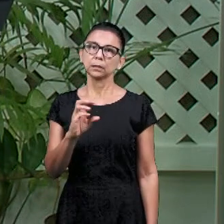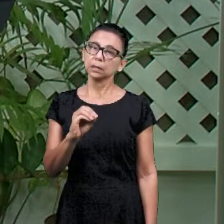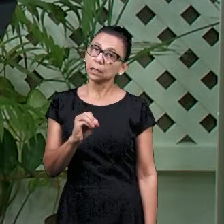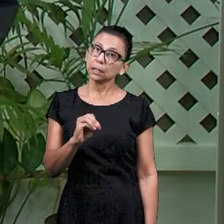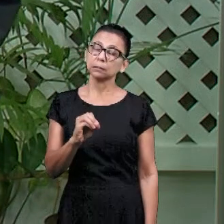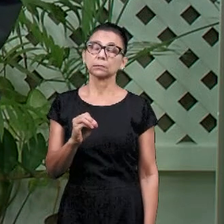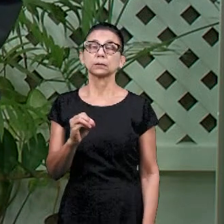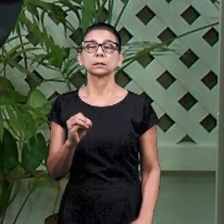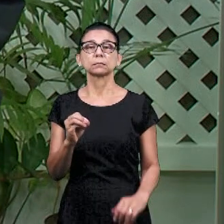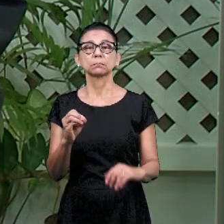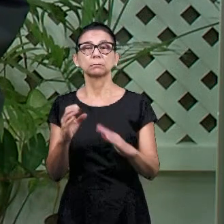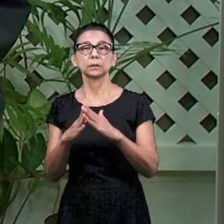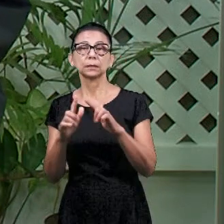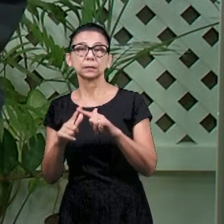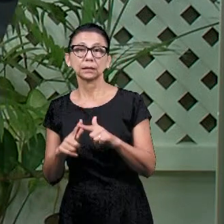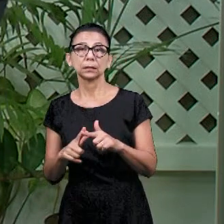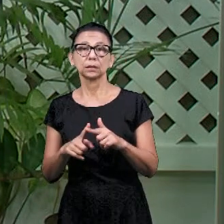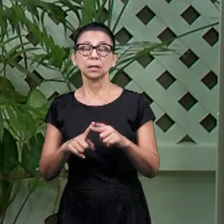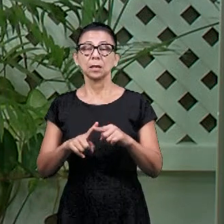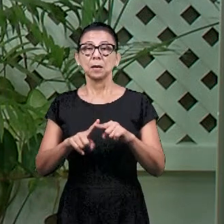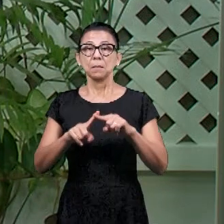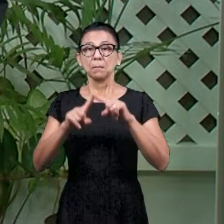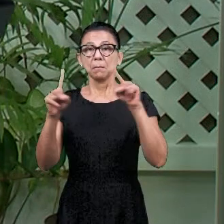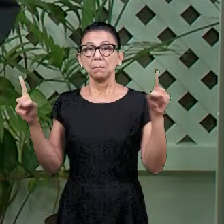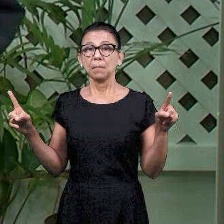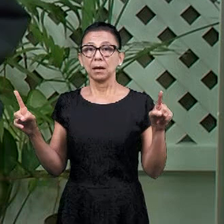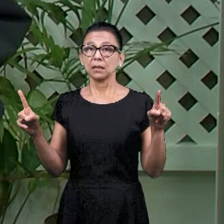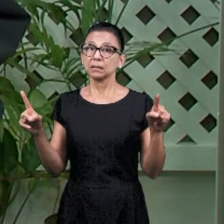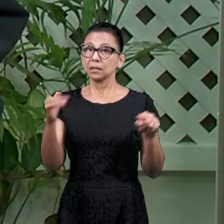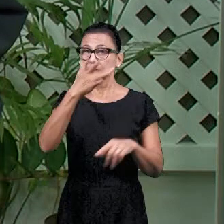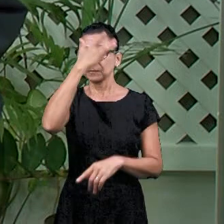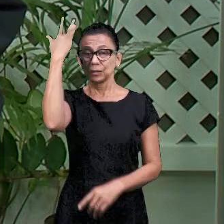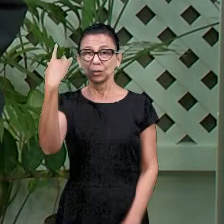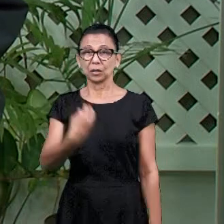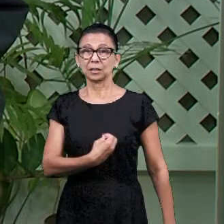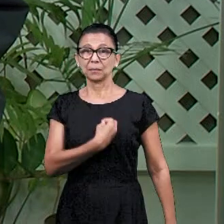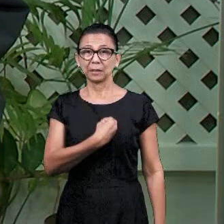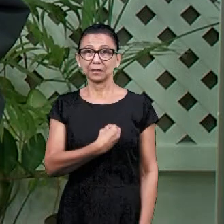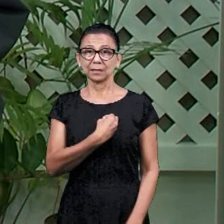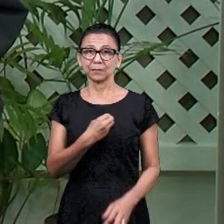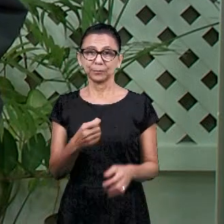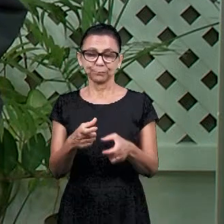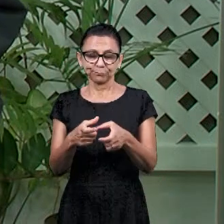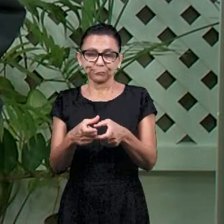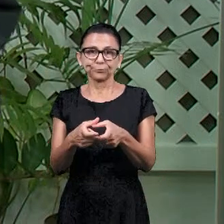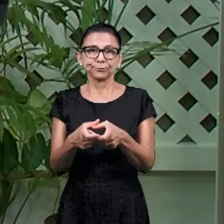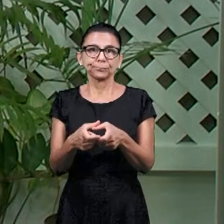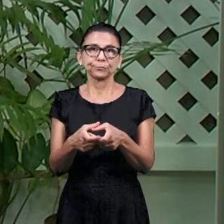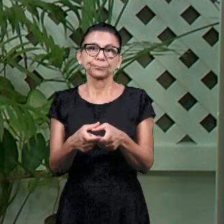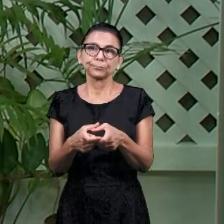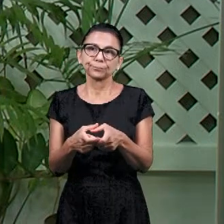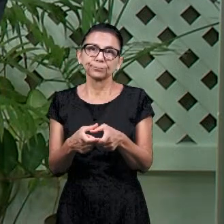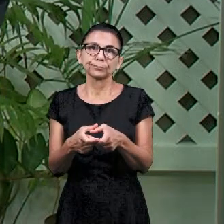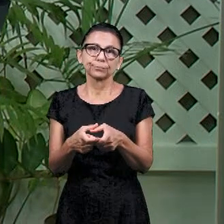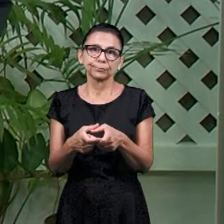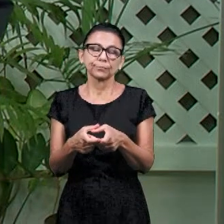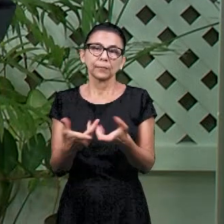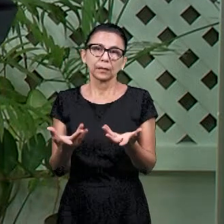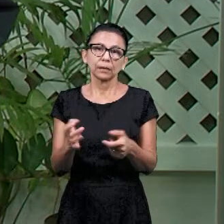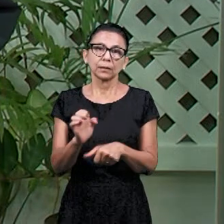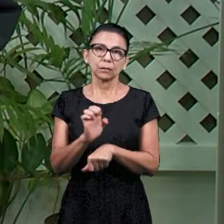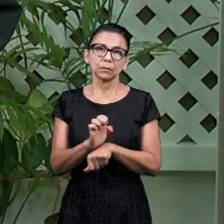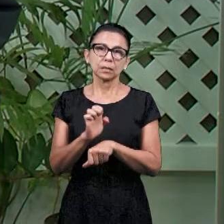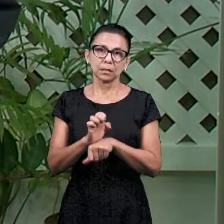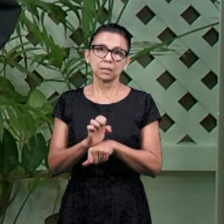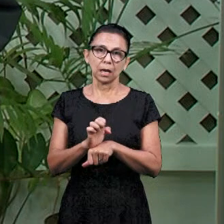de participations, parmi les 30. Mais le nombre de participations n'est pas bon.